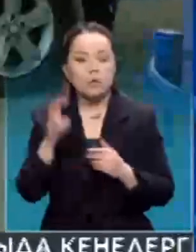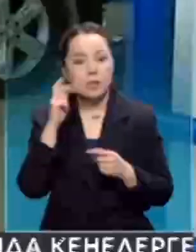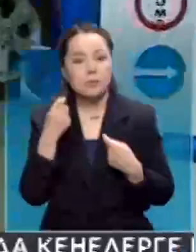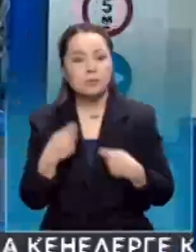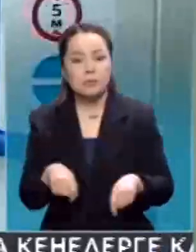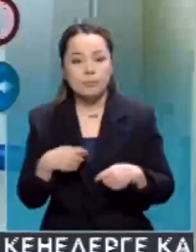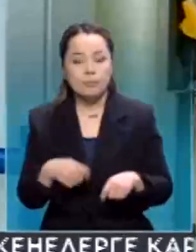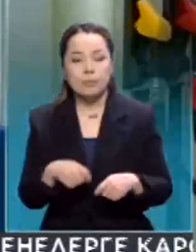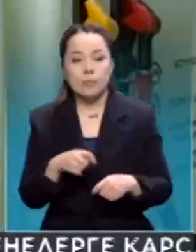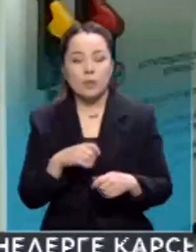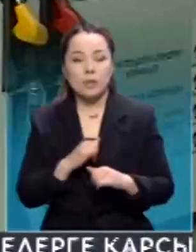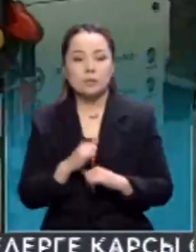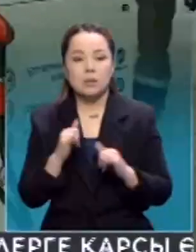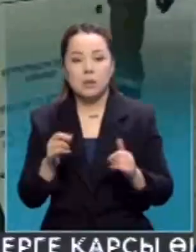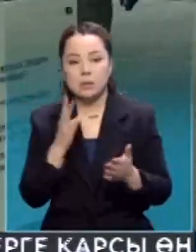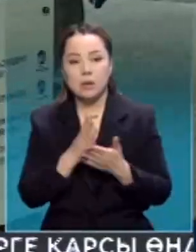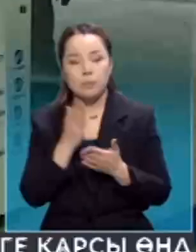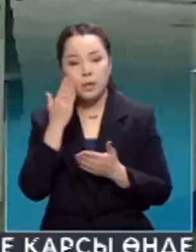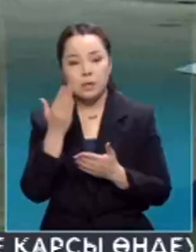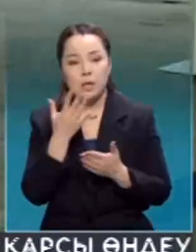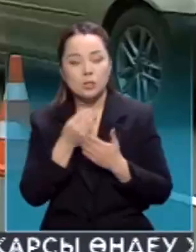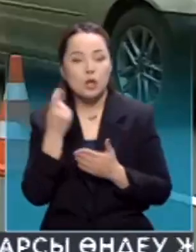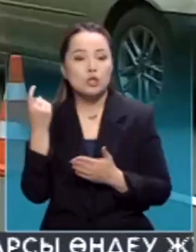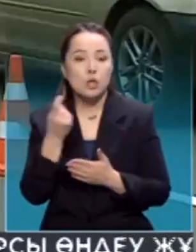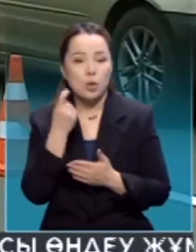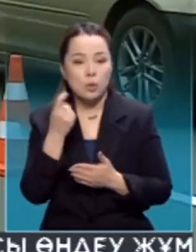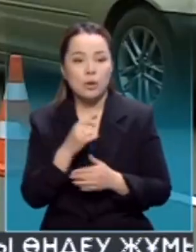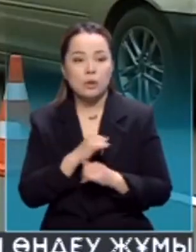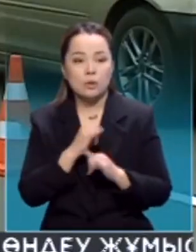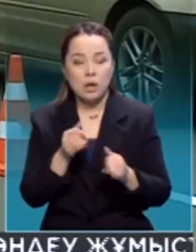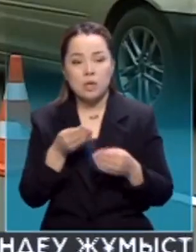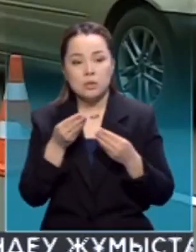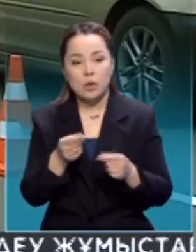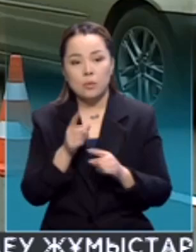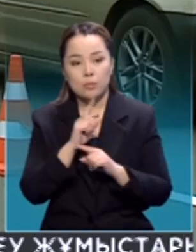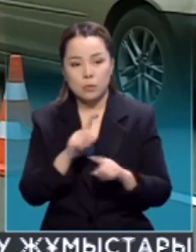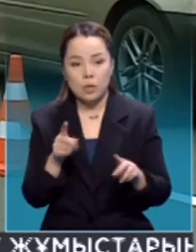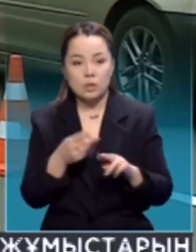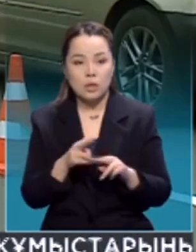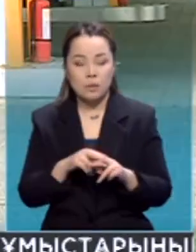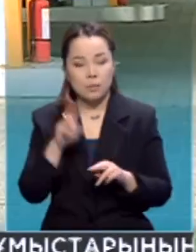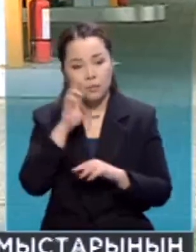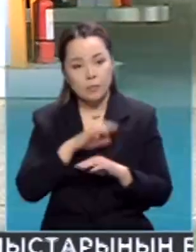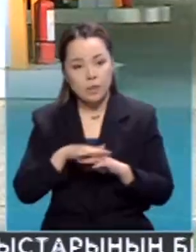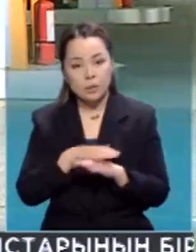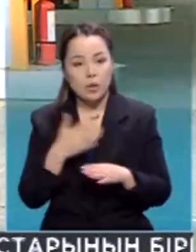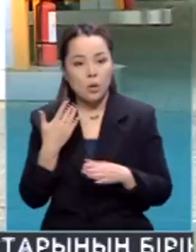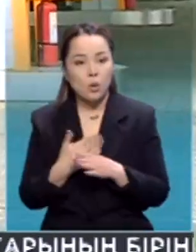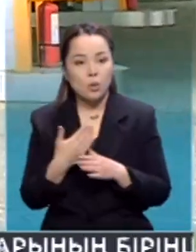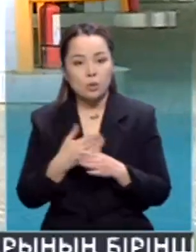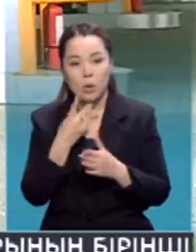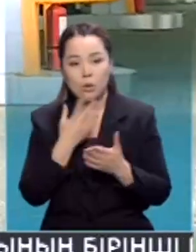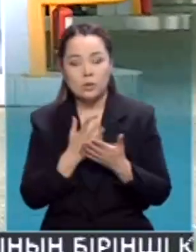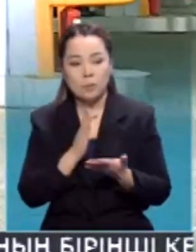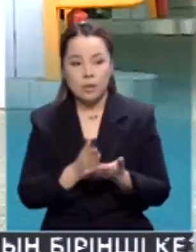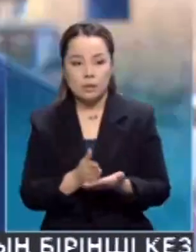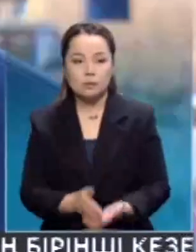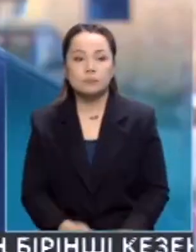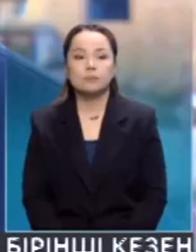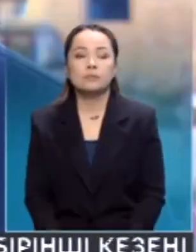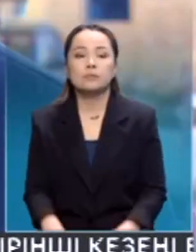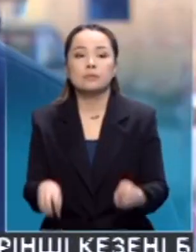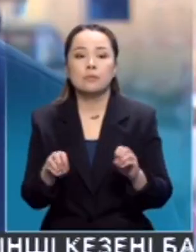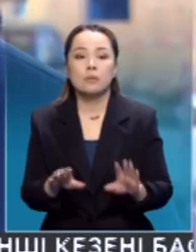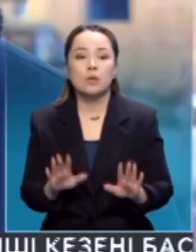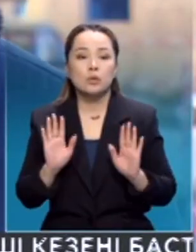нарықтағы сауда қызып тұр. Оның пікірінше бұл шаруаларға айтарлықтай әсер етпейді. Себебі мемлекет тарапынан қолдау бар. Шешім